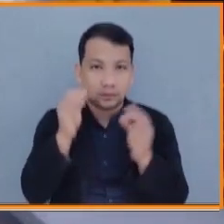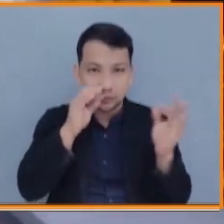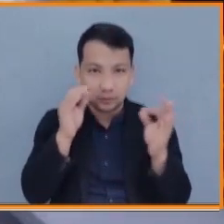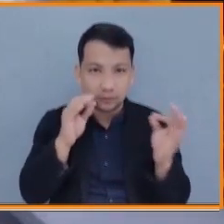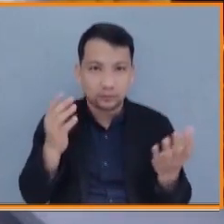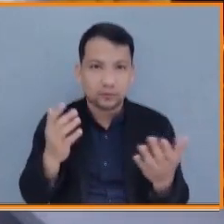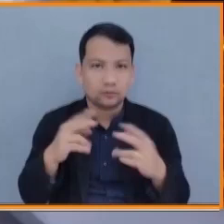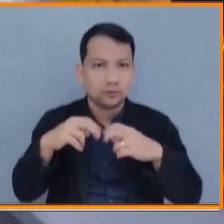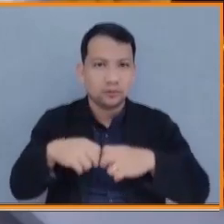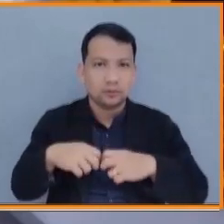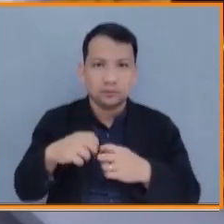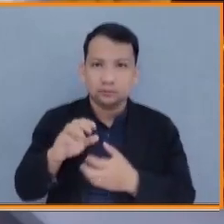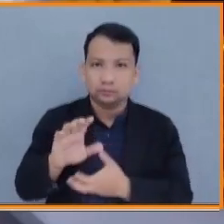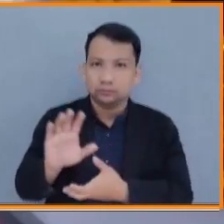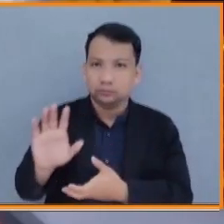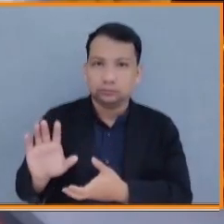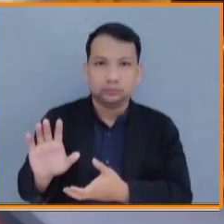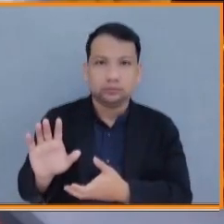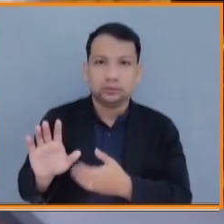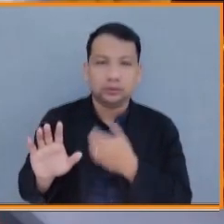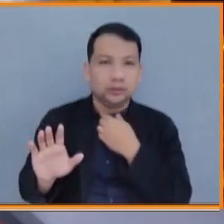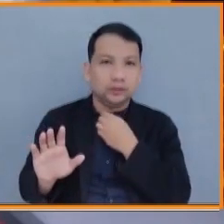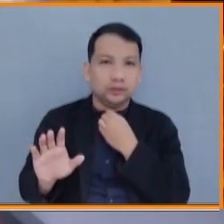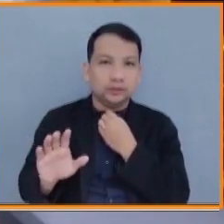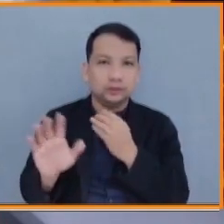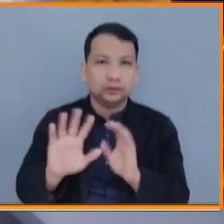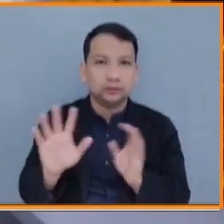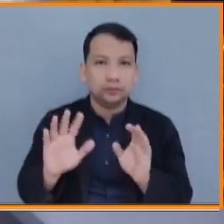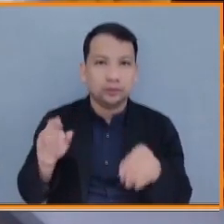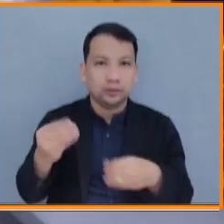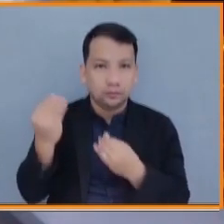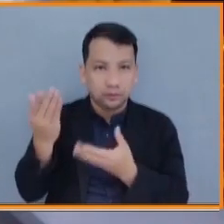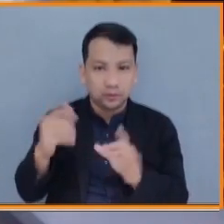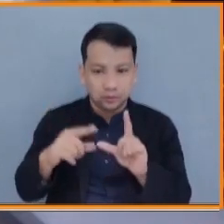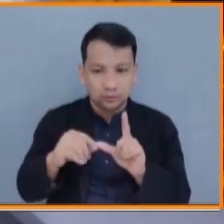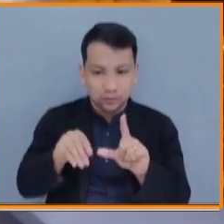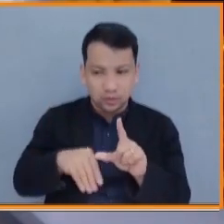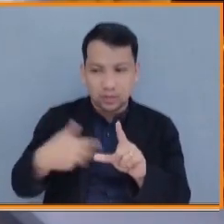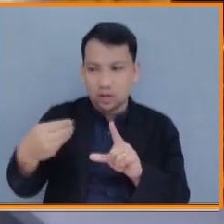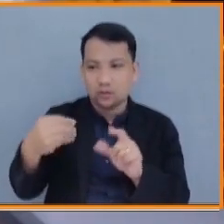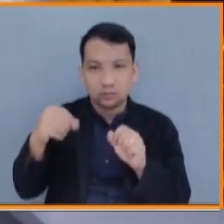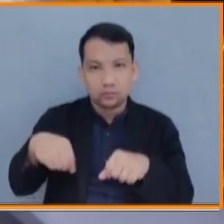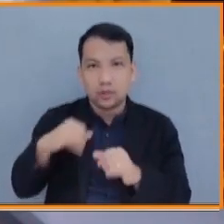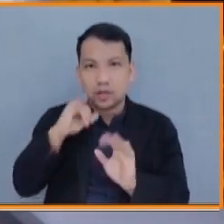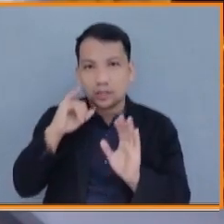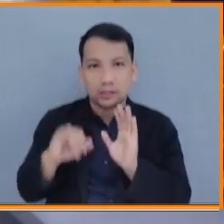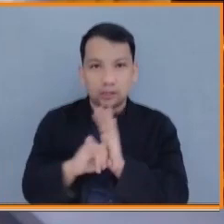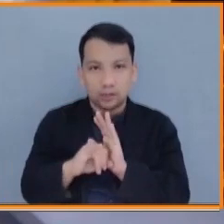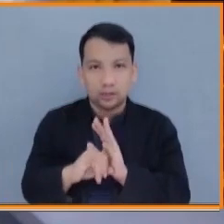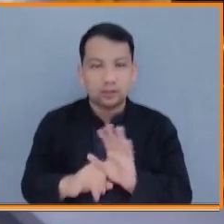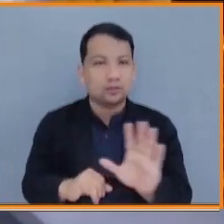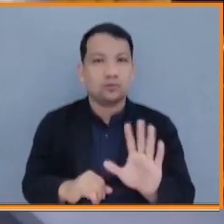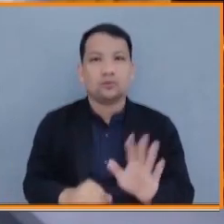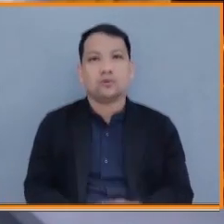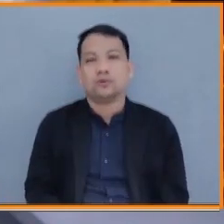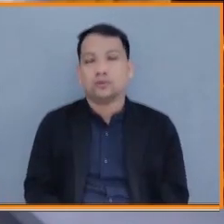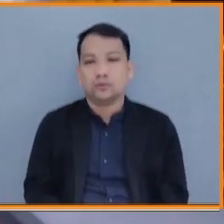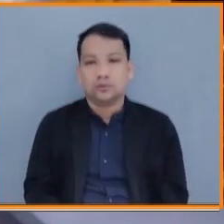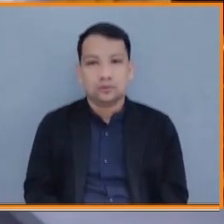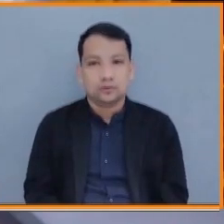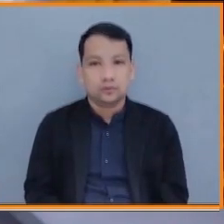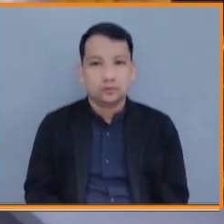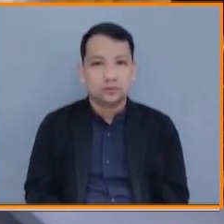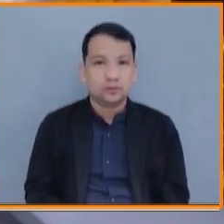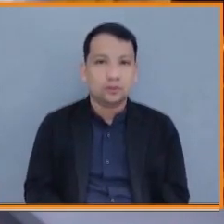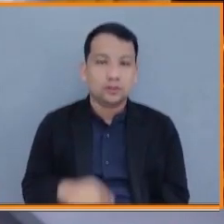compulsory Hindi ho basta-basta pwedeng ilik yan at ilabas in fact ang ddb regulation 8 nung 2003